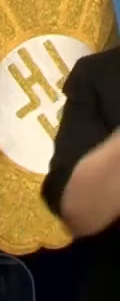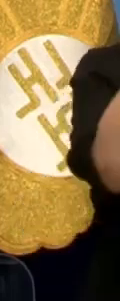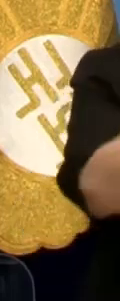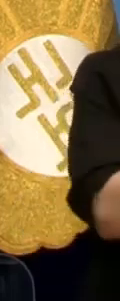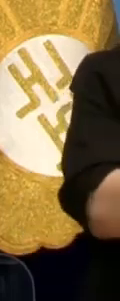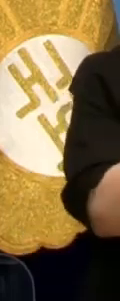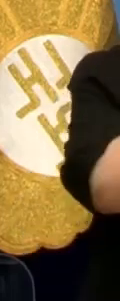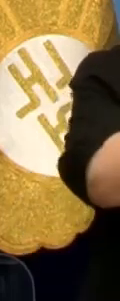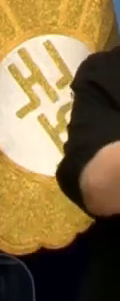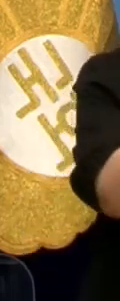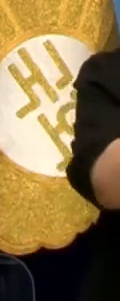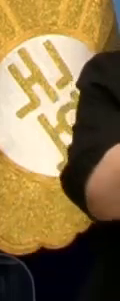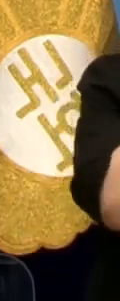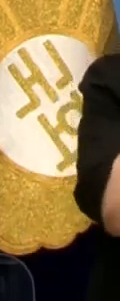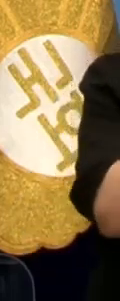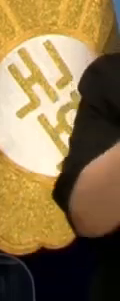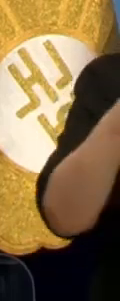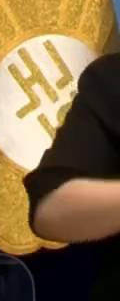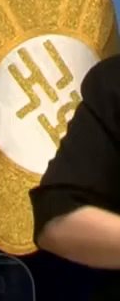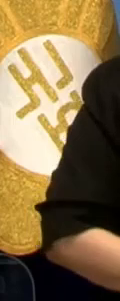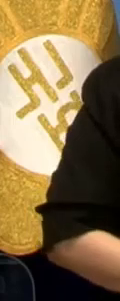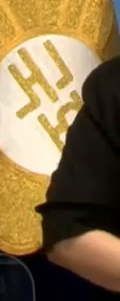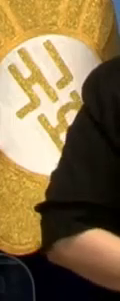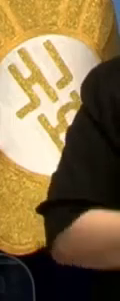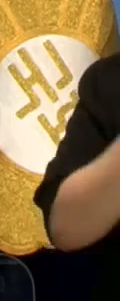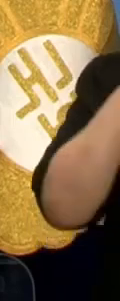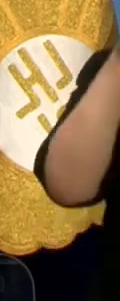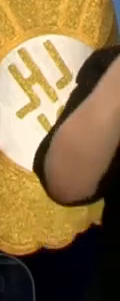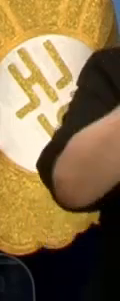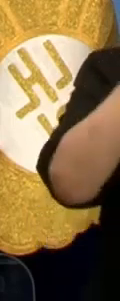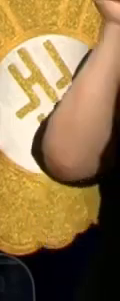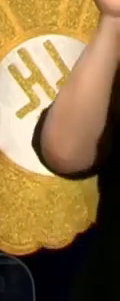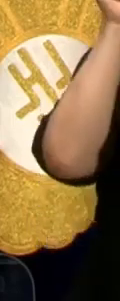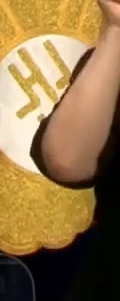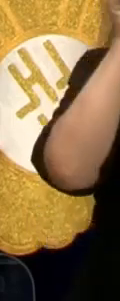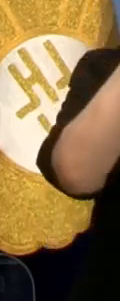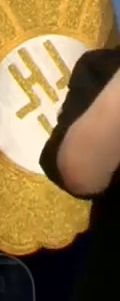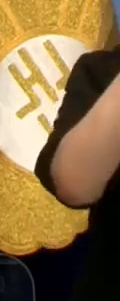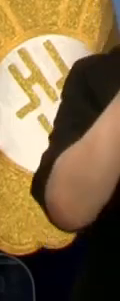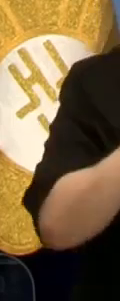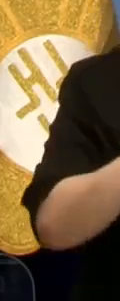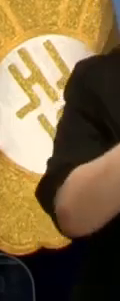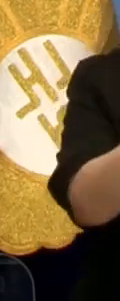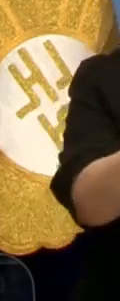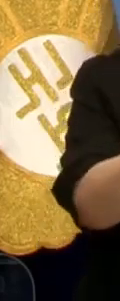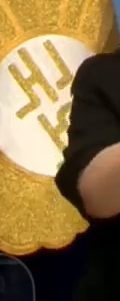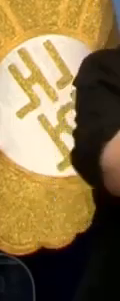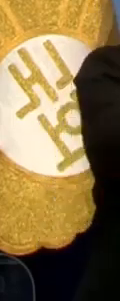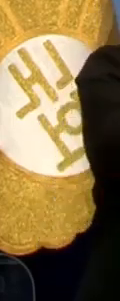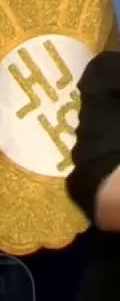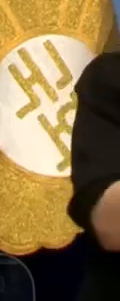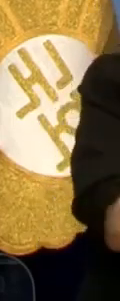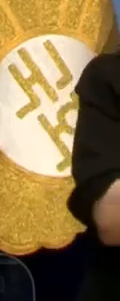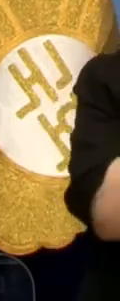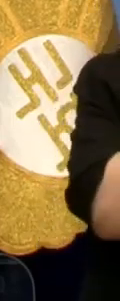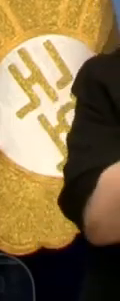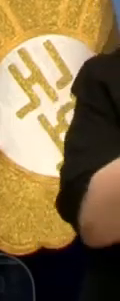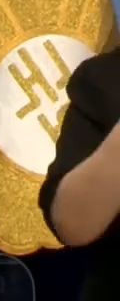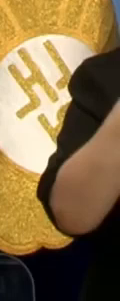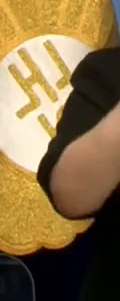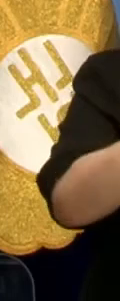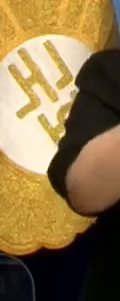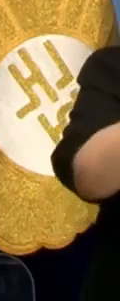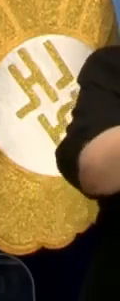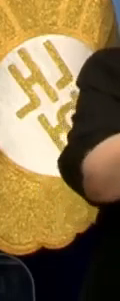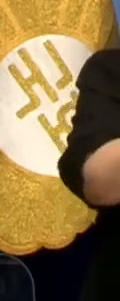기본소득 재원에 대해서 논란이 많습니다. 제가 이 공약을 발표한 후에도 주로 이 재원에 대한 논란이 많아질 텐데 그